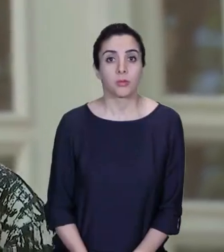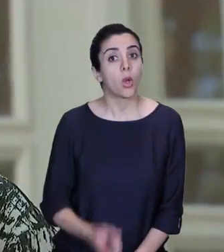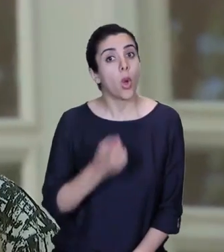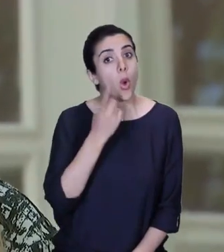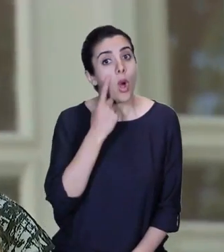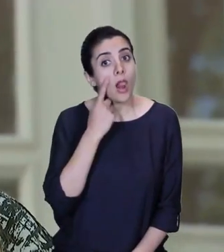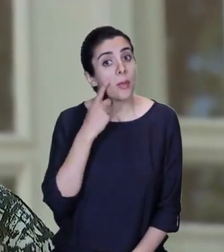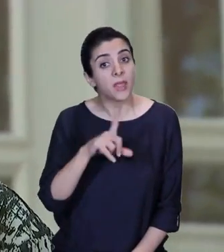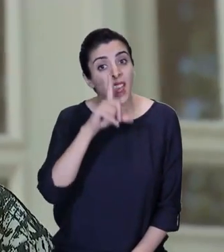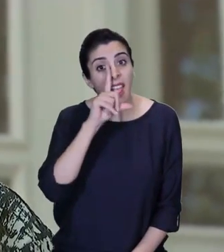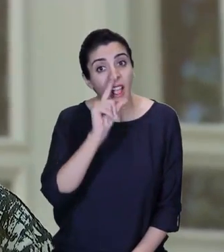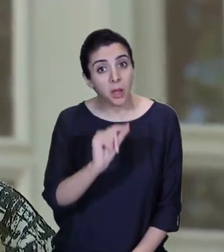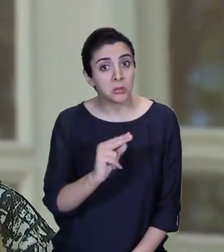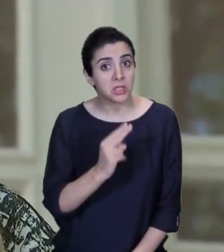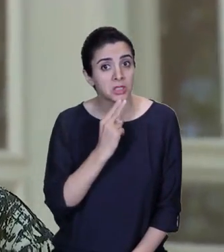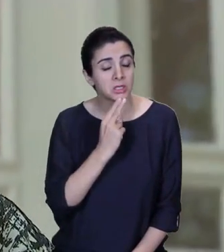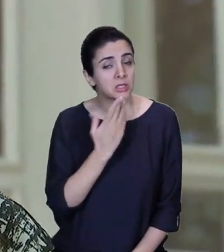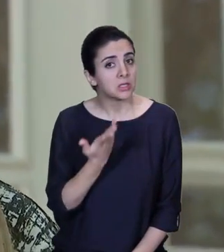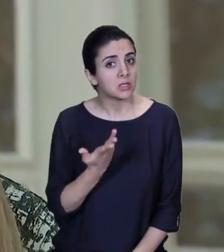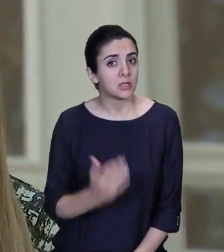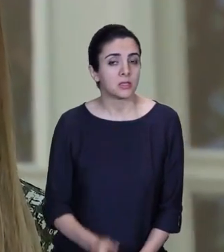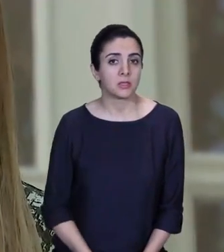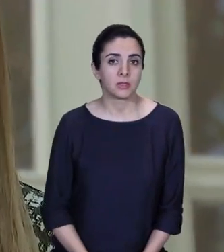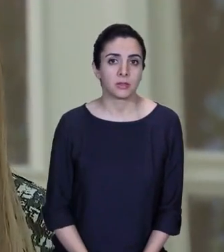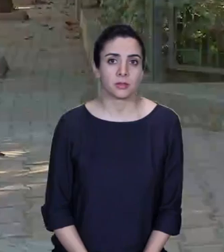Görelim bakalım kimmiş bu varoş gülü.